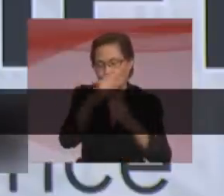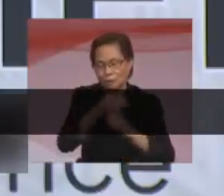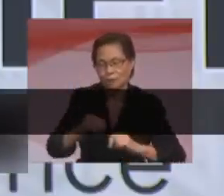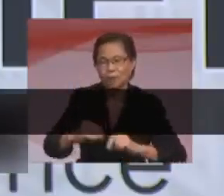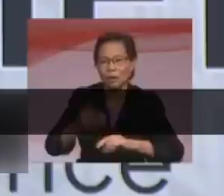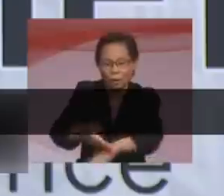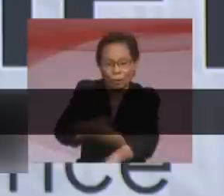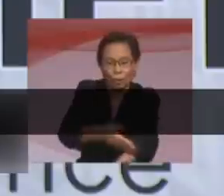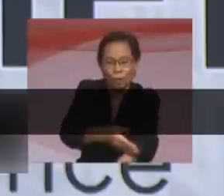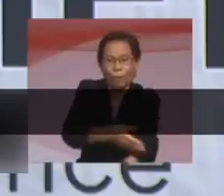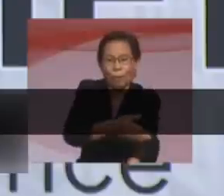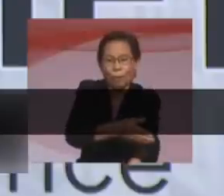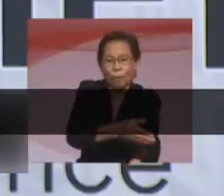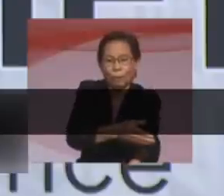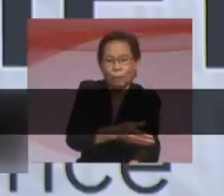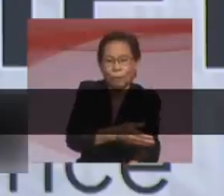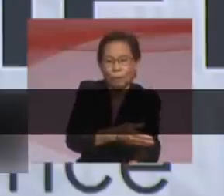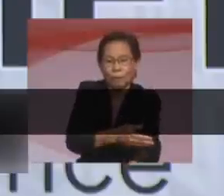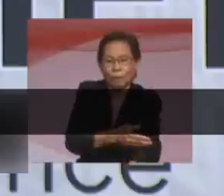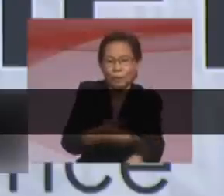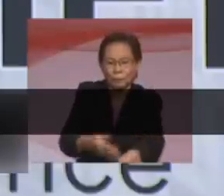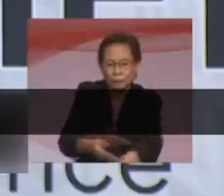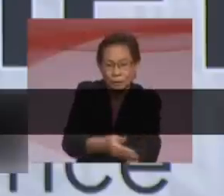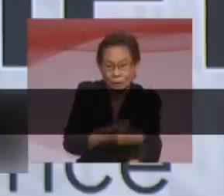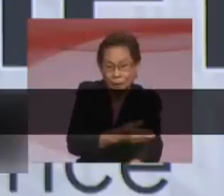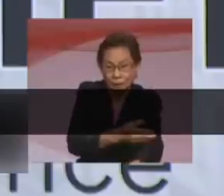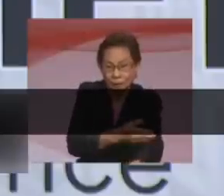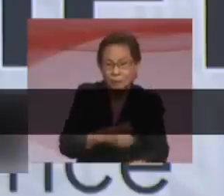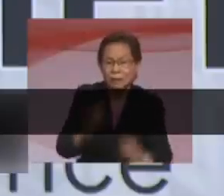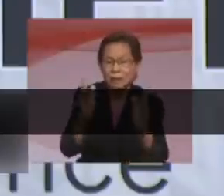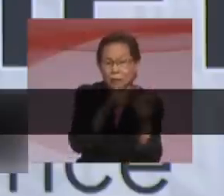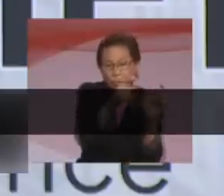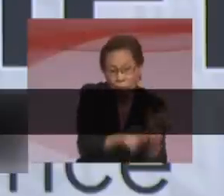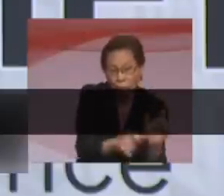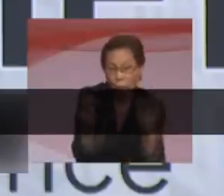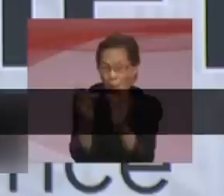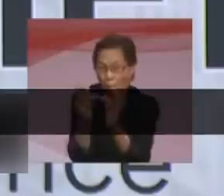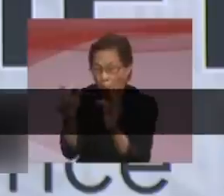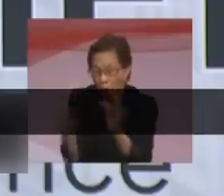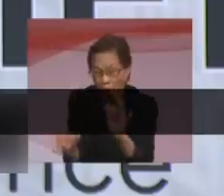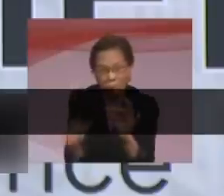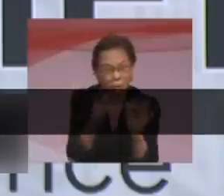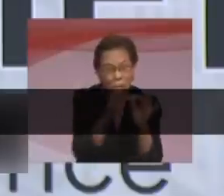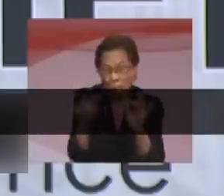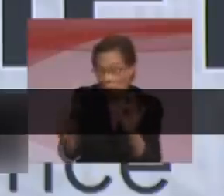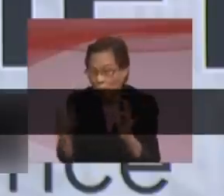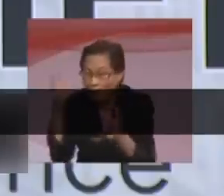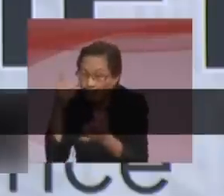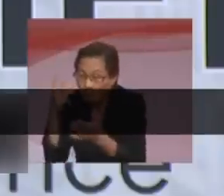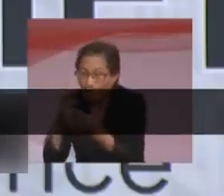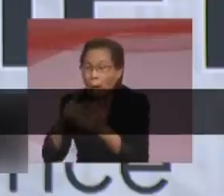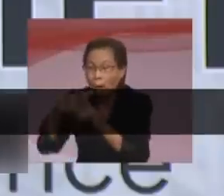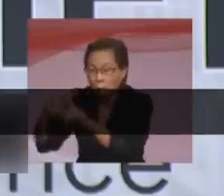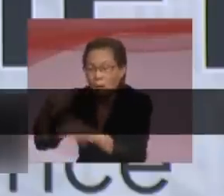pertingkatkan kesan, iaitu tracing, contact tracing, untuk mengesan kes-kes yang positif. Dan kalau perlu, kita